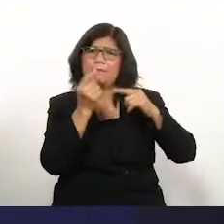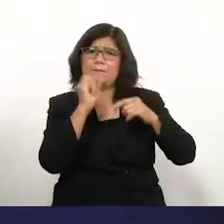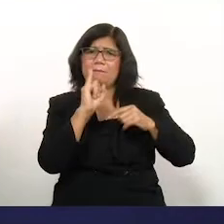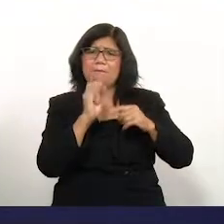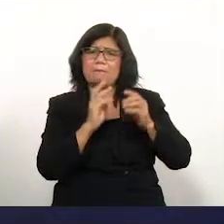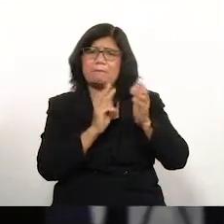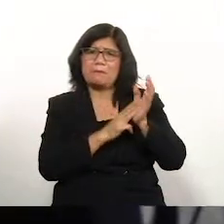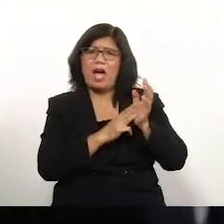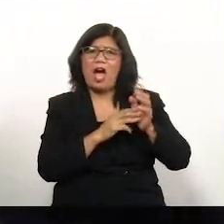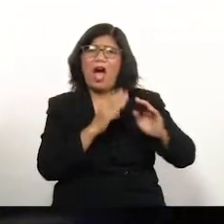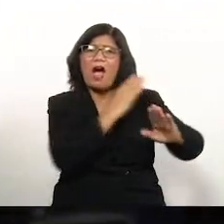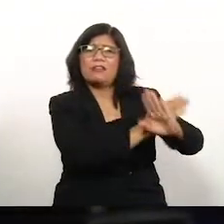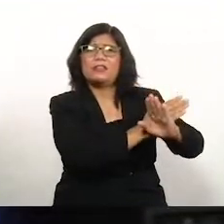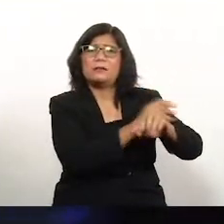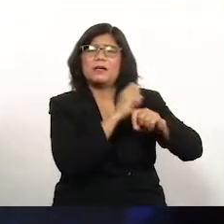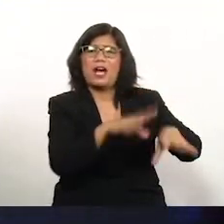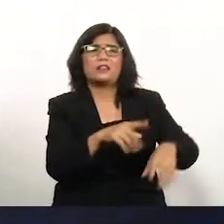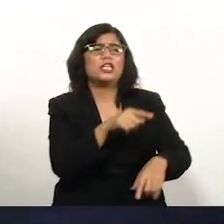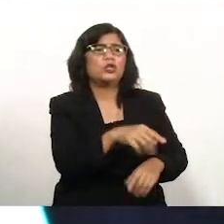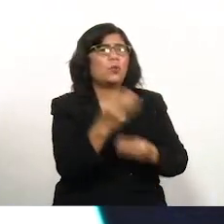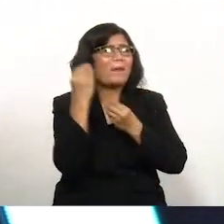Extreme anti berkat